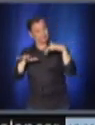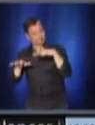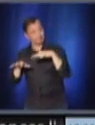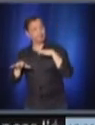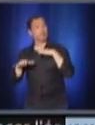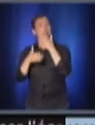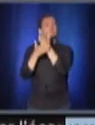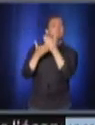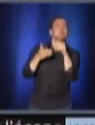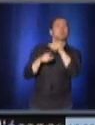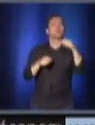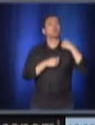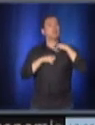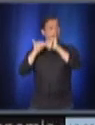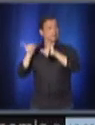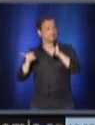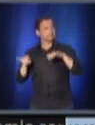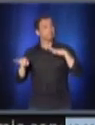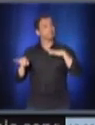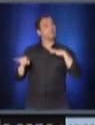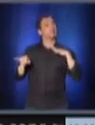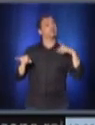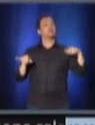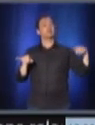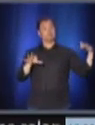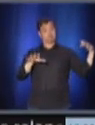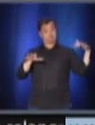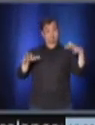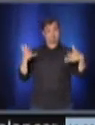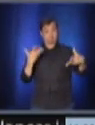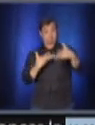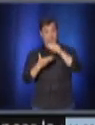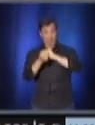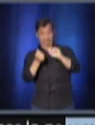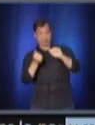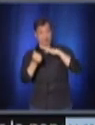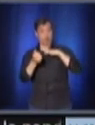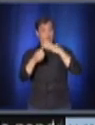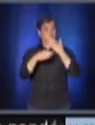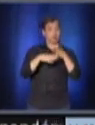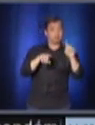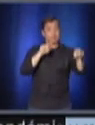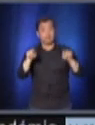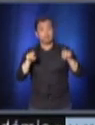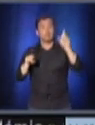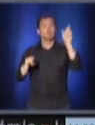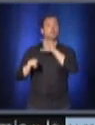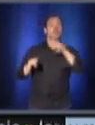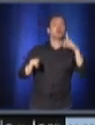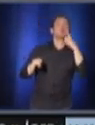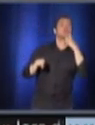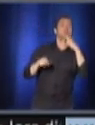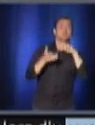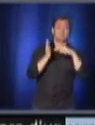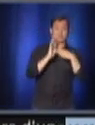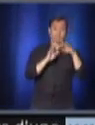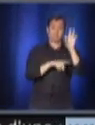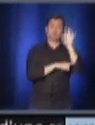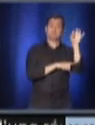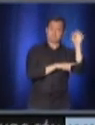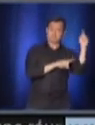courant, ça crée un vide, là, un vacuum entre le moment où les 900 de la Croix-Rouge, là, c'est prévu, si, corrigez-moi si je me trompe, c'est le